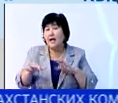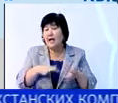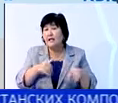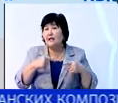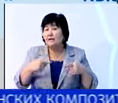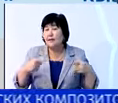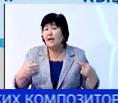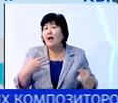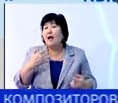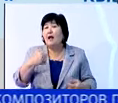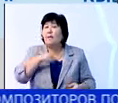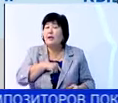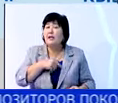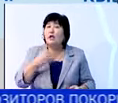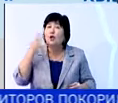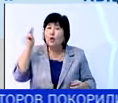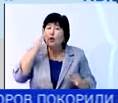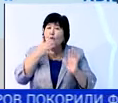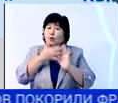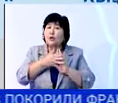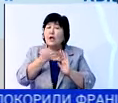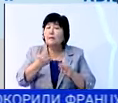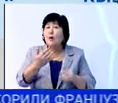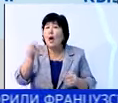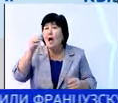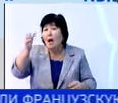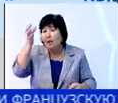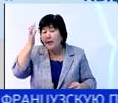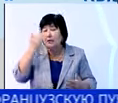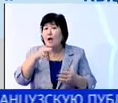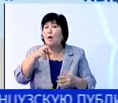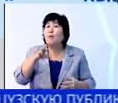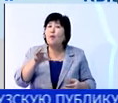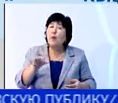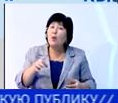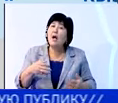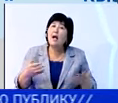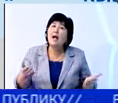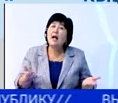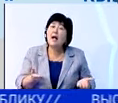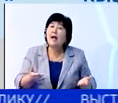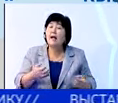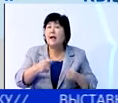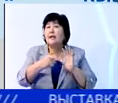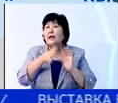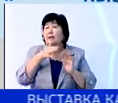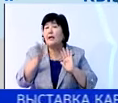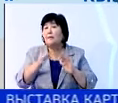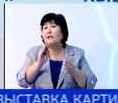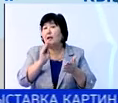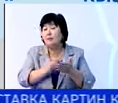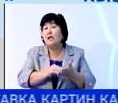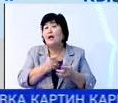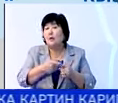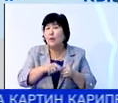морально-деловым качествам, изучаем мы их по образовательному, по когда-то они 17 лет прошли приписку, мы